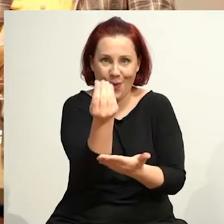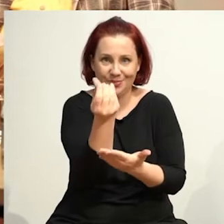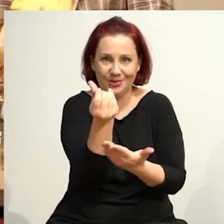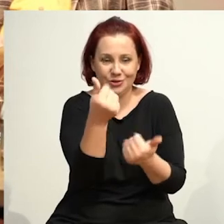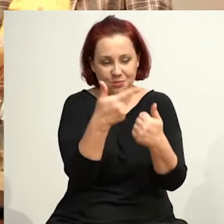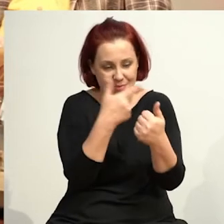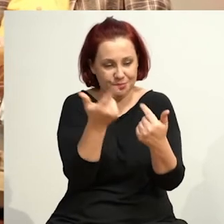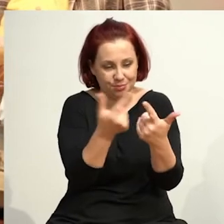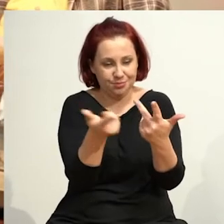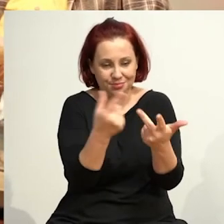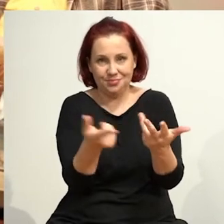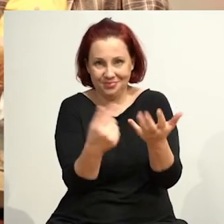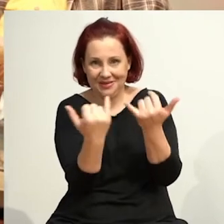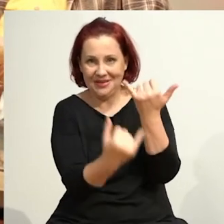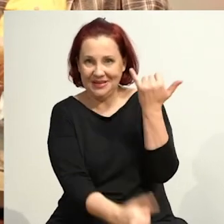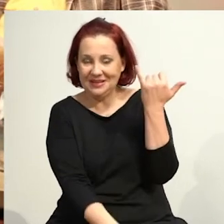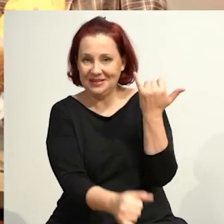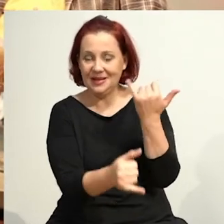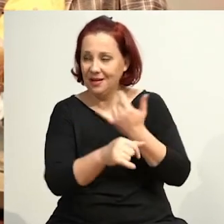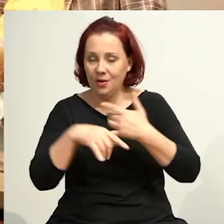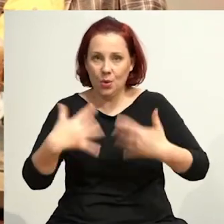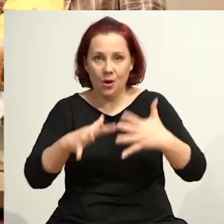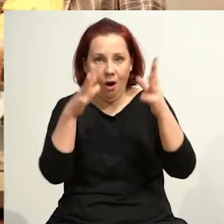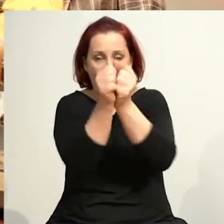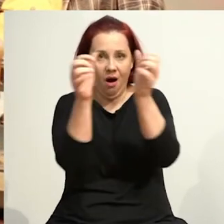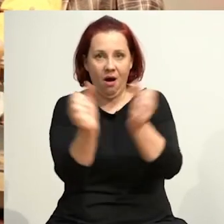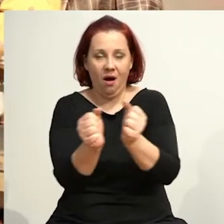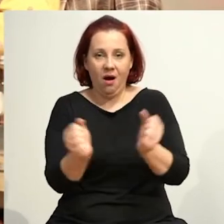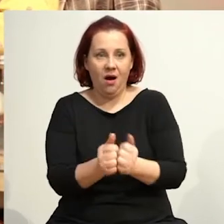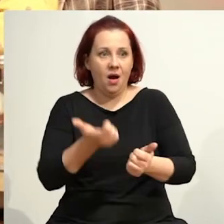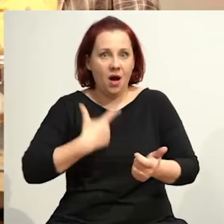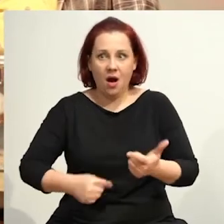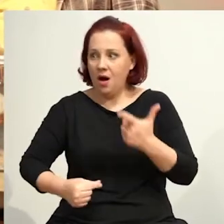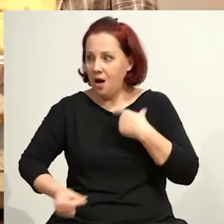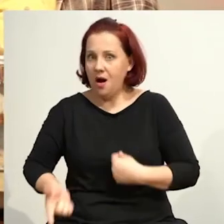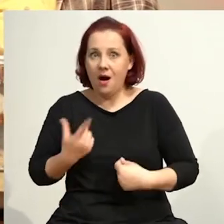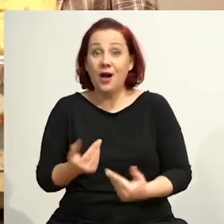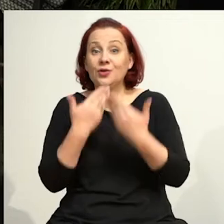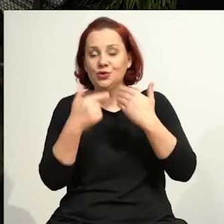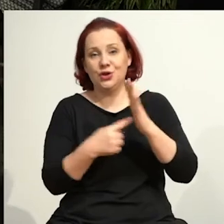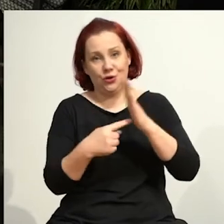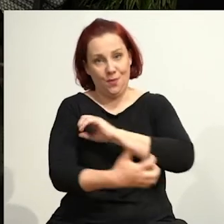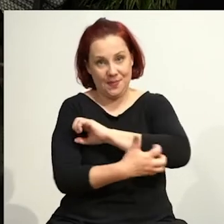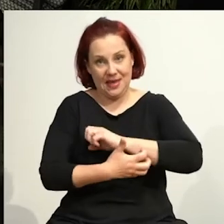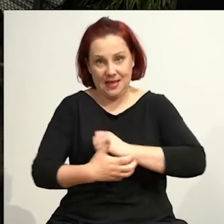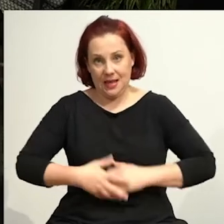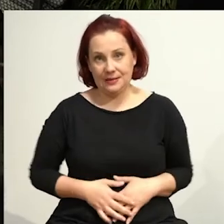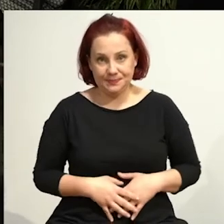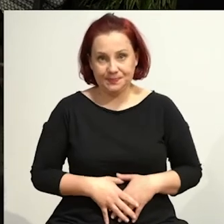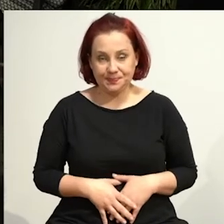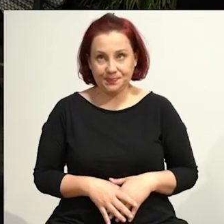Cały szereg wielkich odkryć Norwida wiąże się z tym osobliwym statusem.